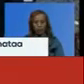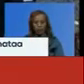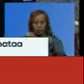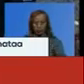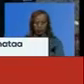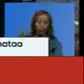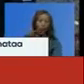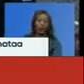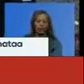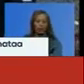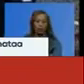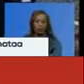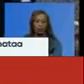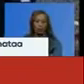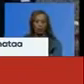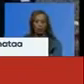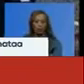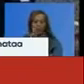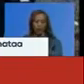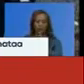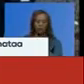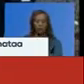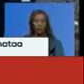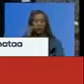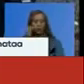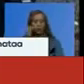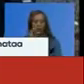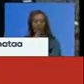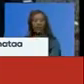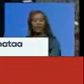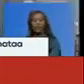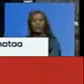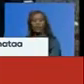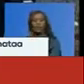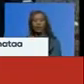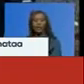በዛሬው ዕለት በህዝብ ተወካዮች ምክር ቤት ፊት ቀርቤ